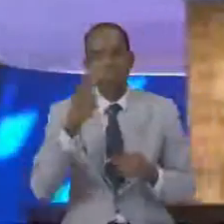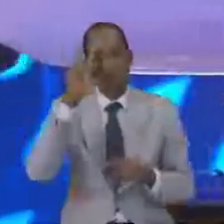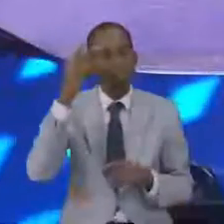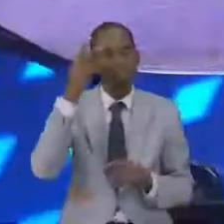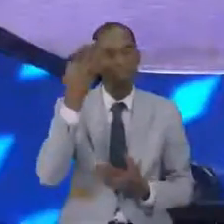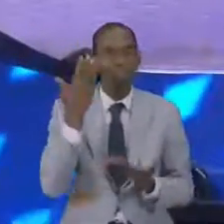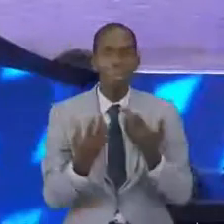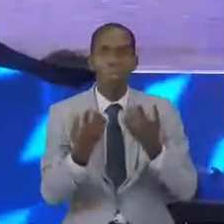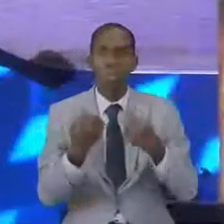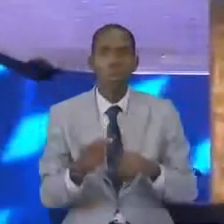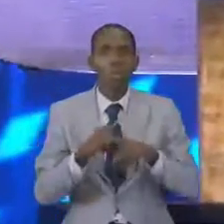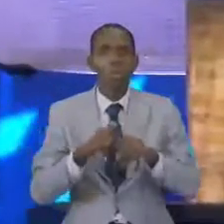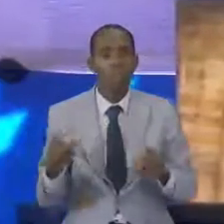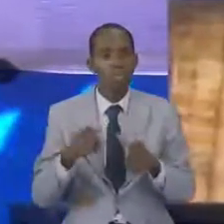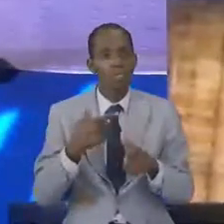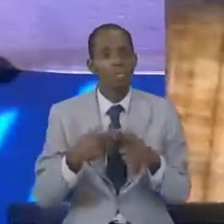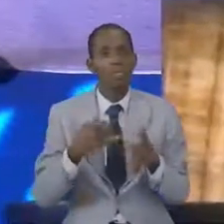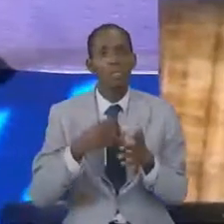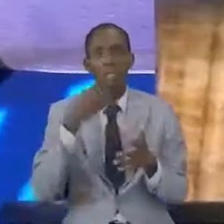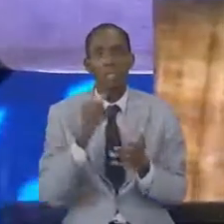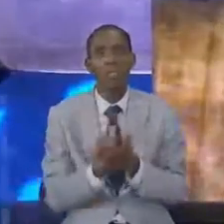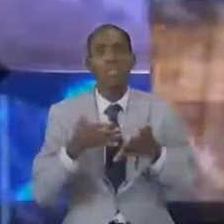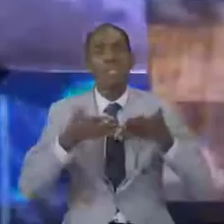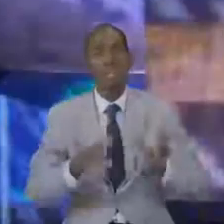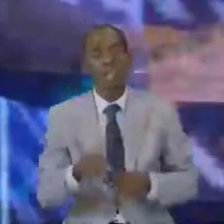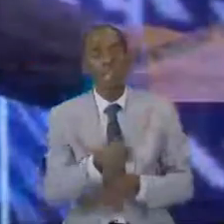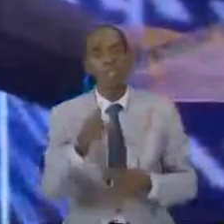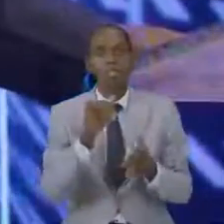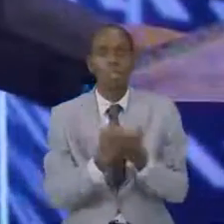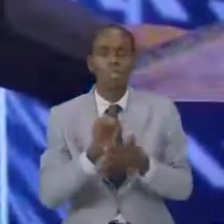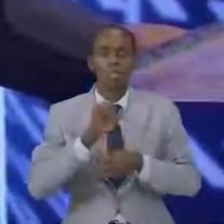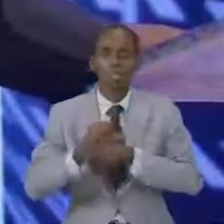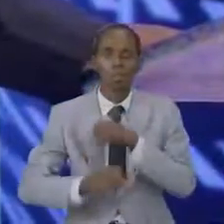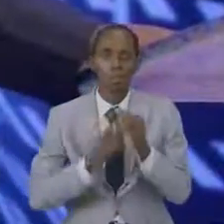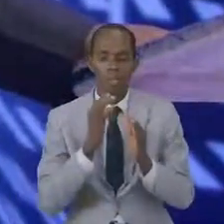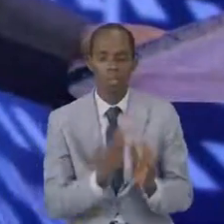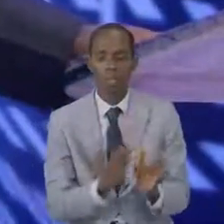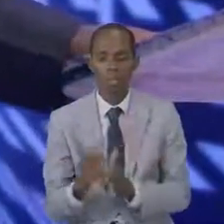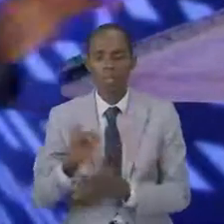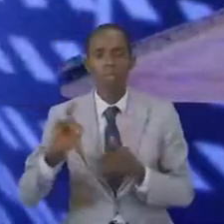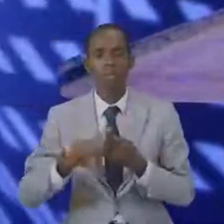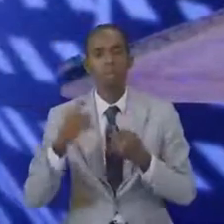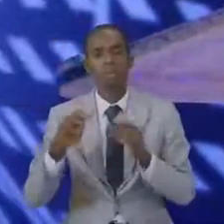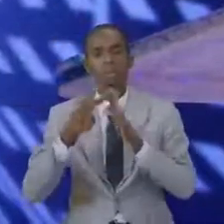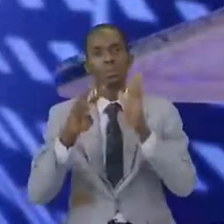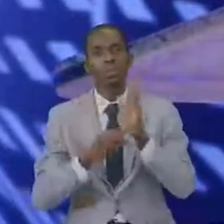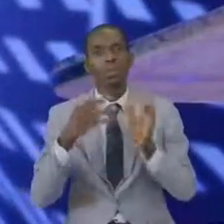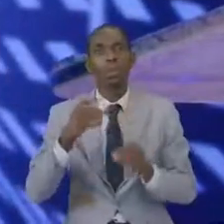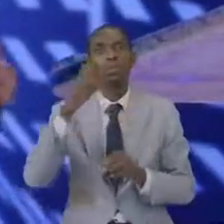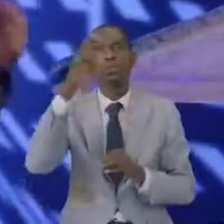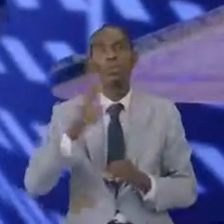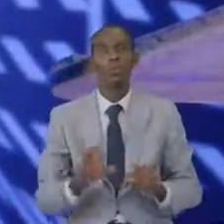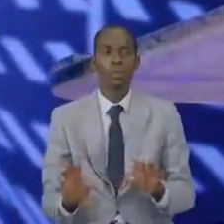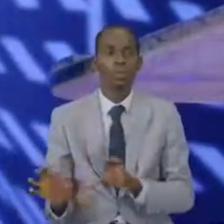compréhension peuvent même venir et alors ainsi que ceux qui souffrent selon la volonté de Dieu remette